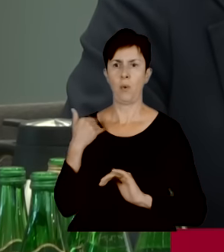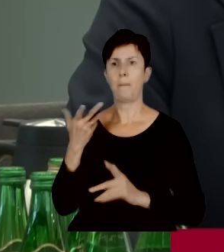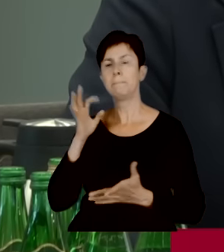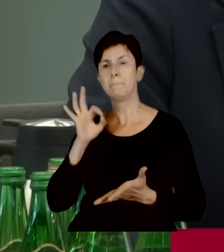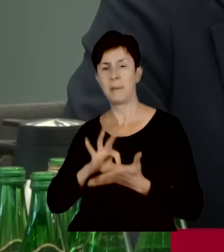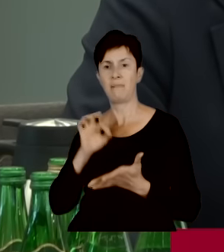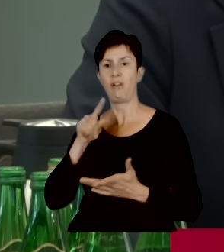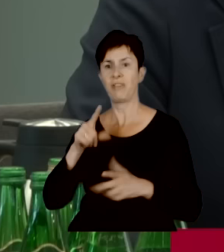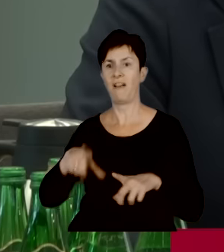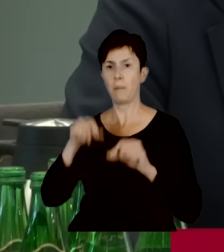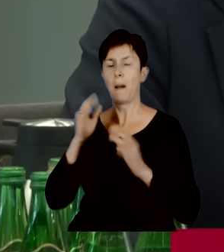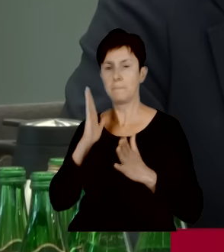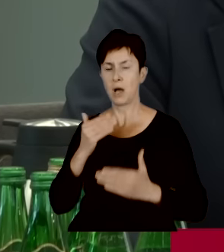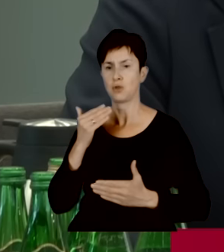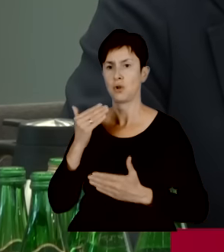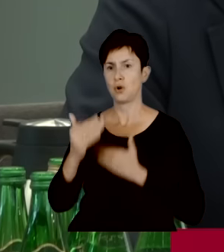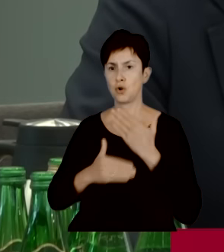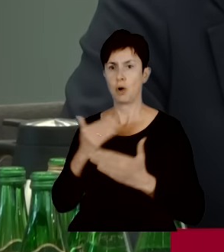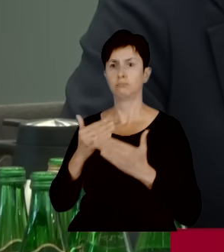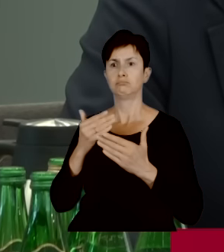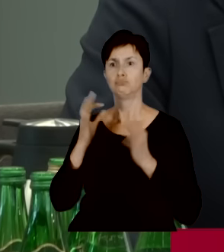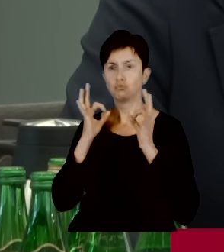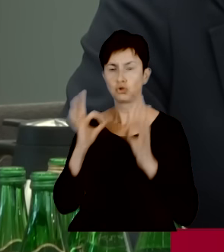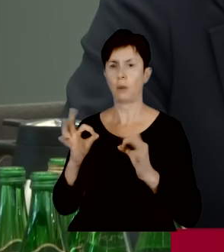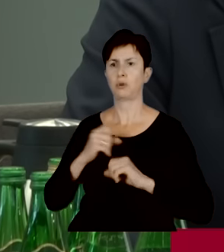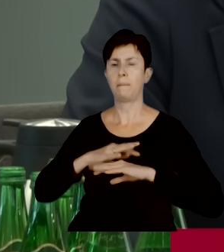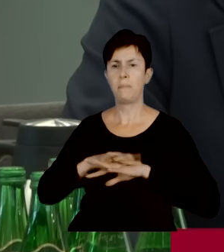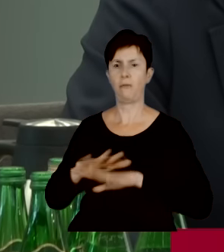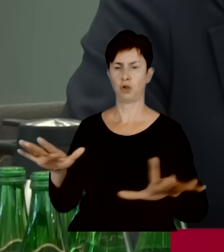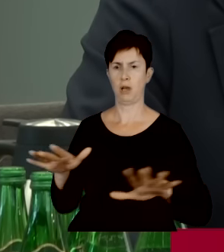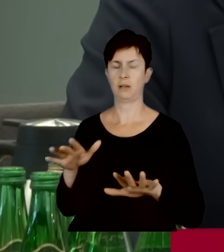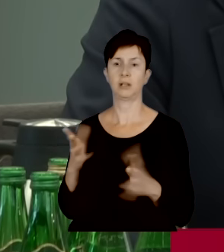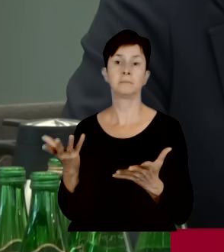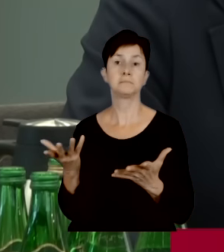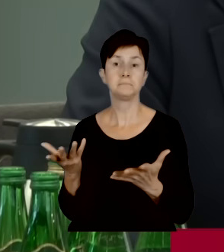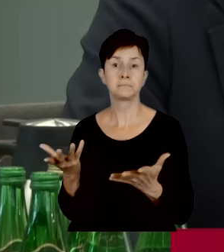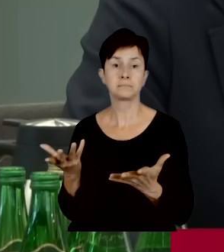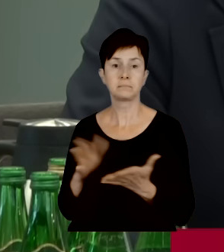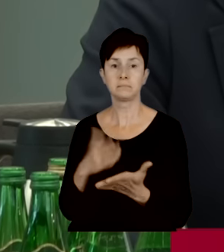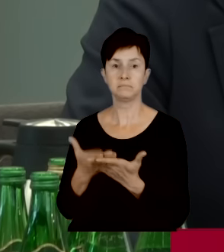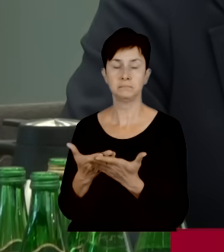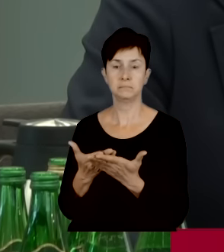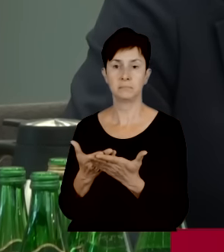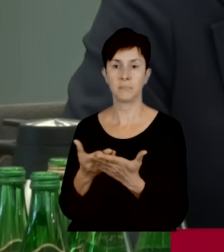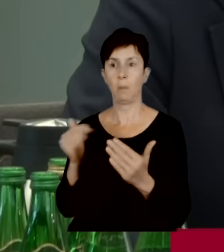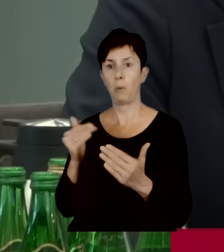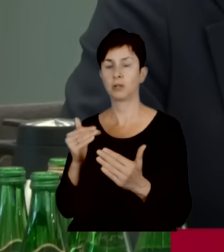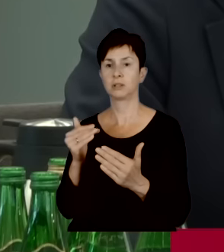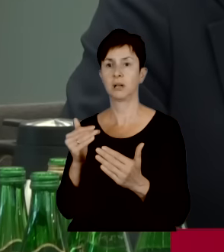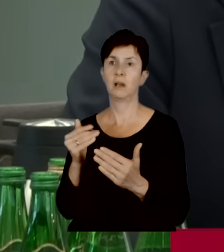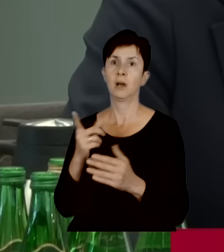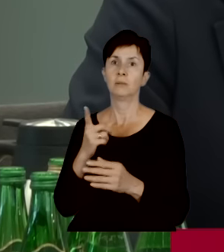wybory zostaną przeprowadzone w sposób rzetelnie sposób Powszechny że nie będzie sytuacji w których rzeczywiście nie będzie dochodziło do tego typu